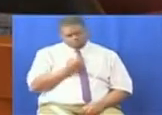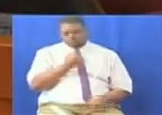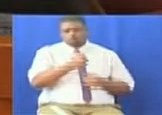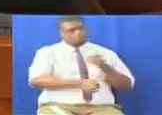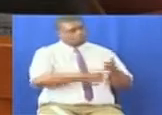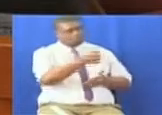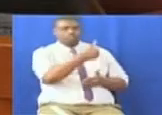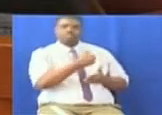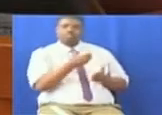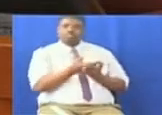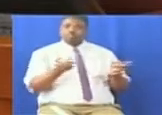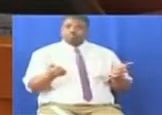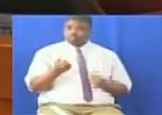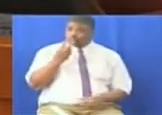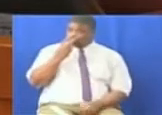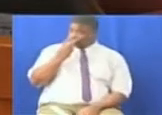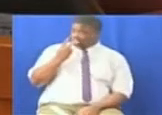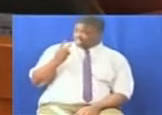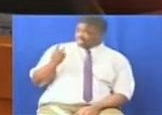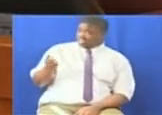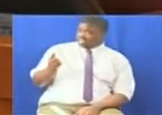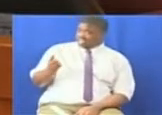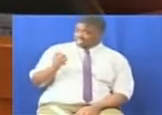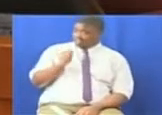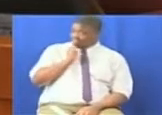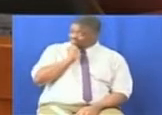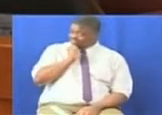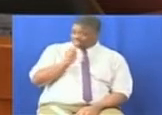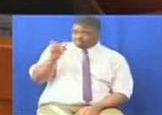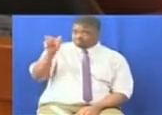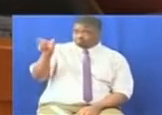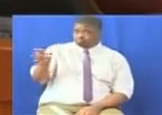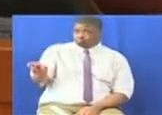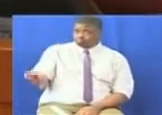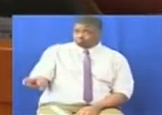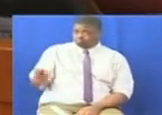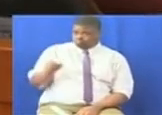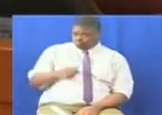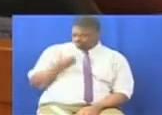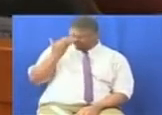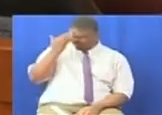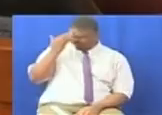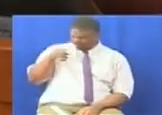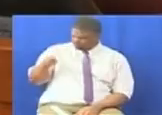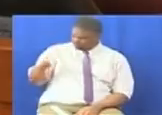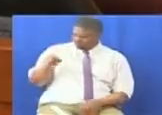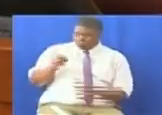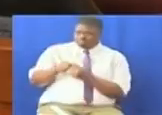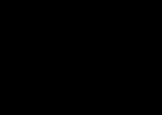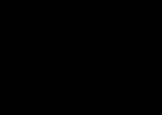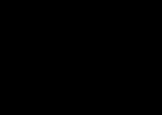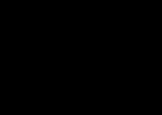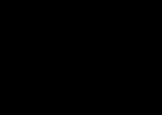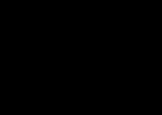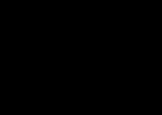kwa sababu unamwangalia mtu halafu jinsi unavyomjua na yale unayoyajua kumuhusu